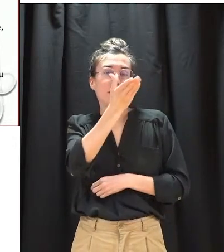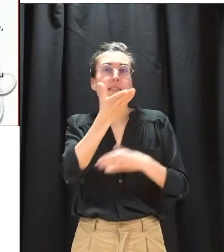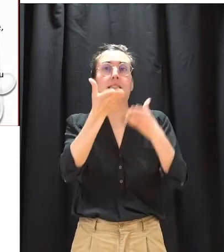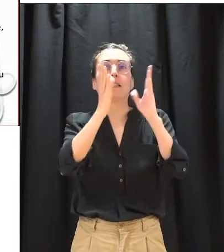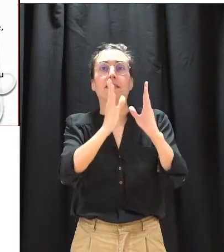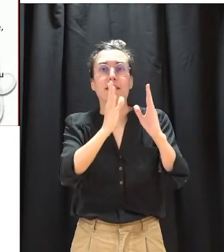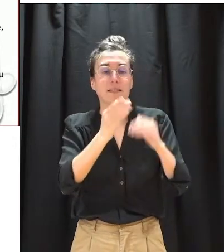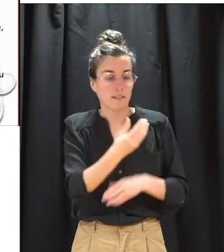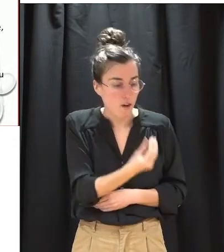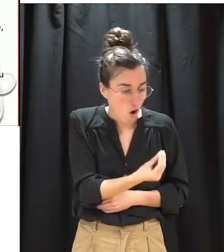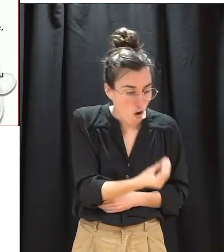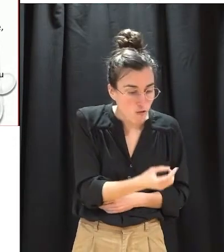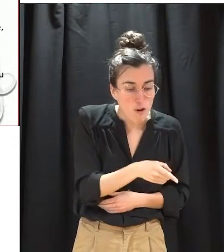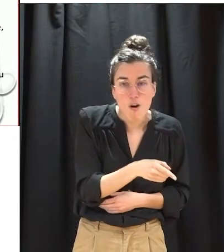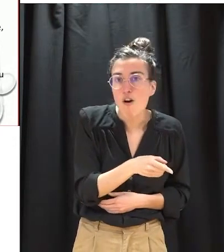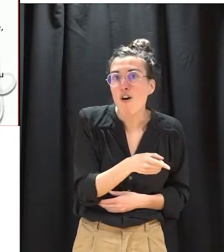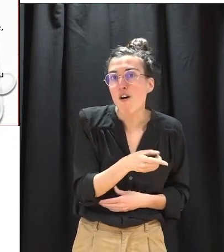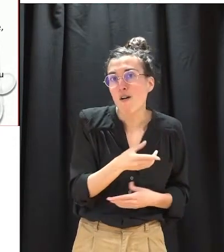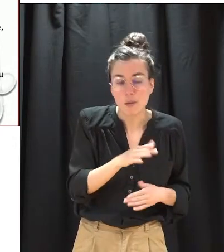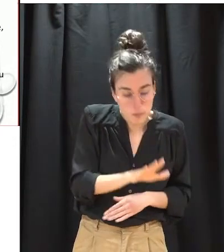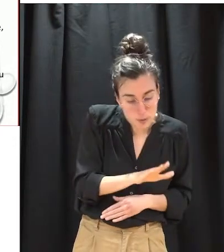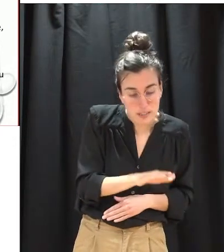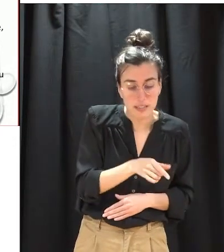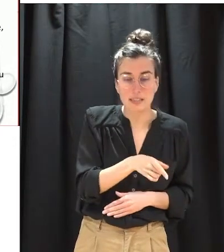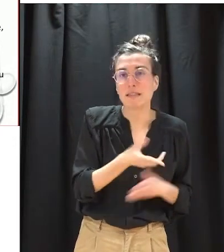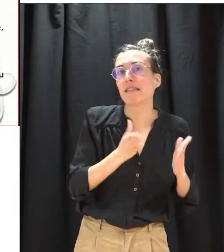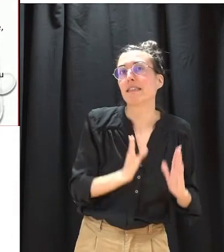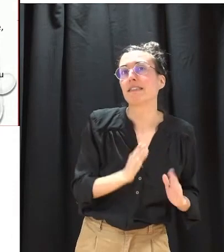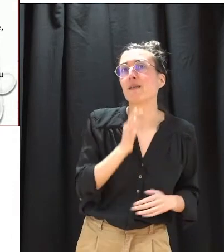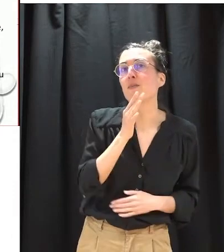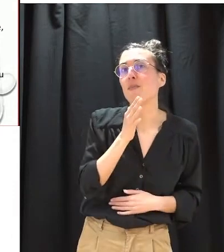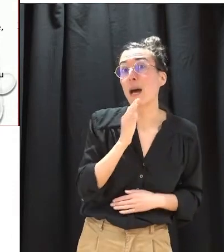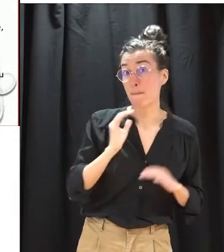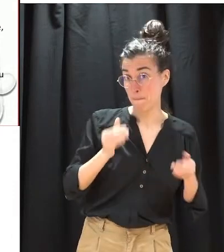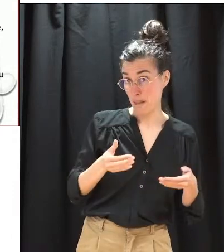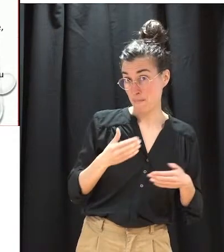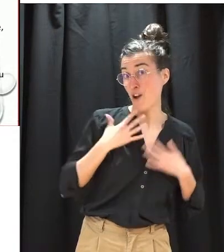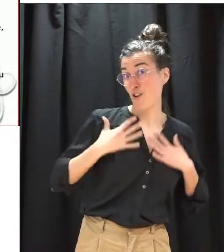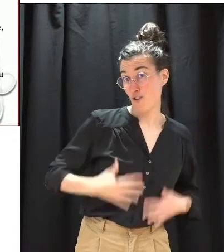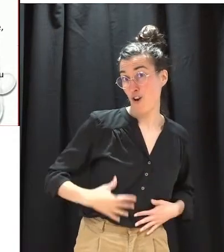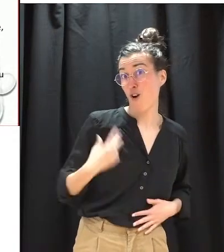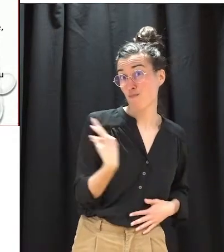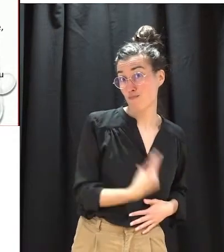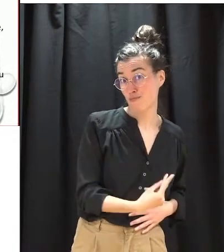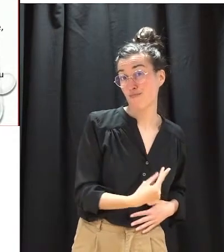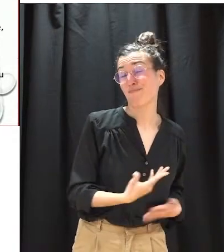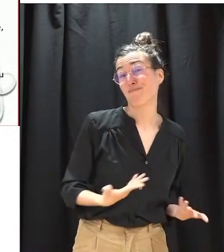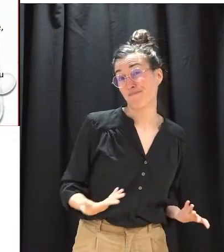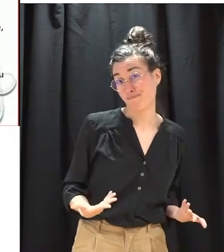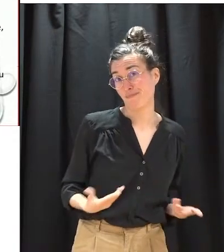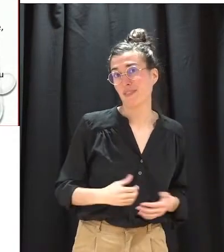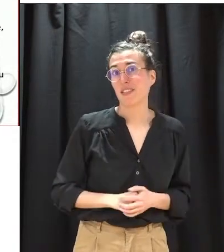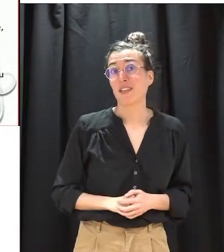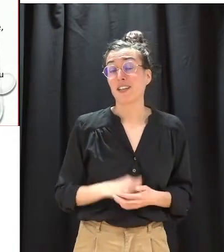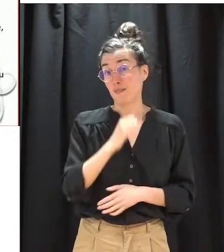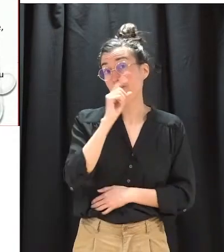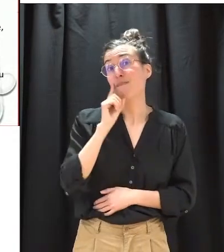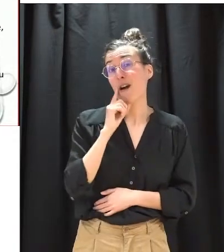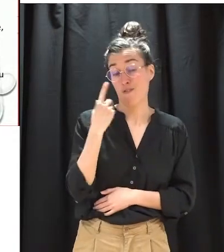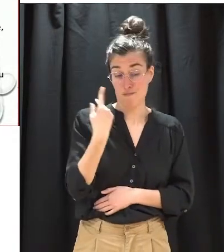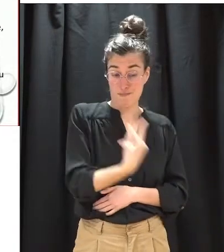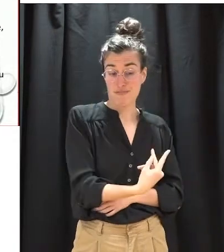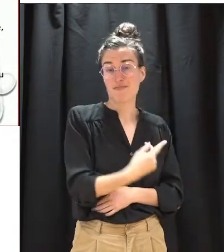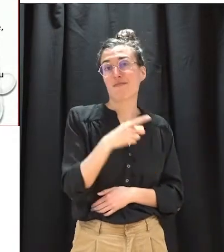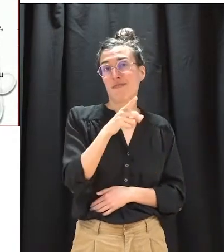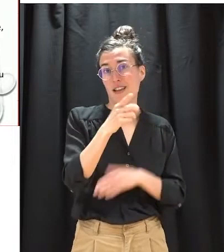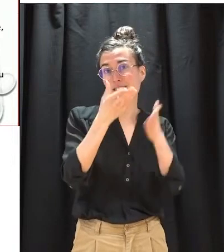encore en capacité de décider pour lui, même si ça concerne son corps. Donc ça va être les parents qui vont faire ce choix. Il faut